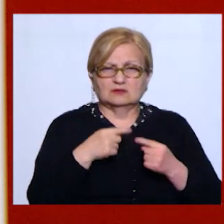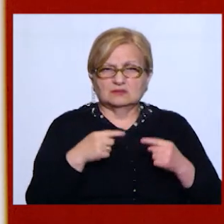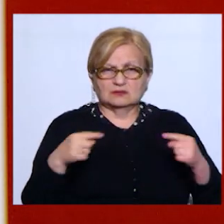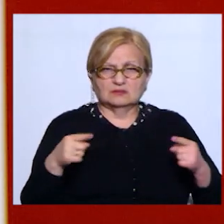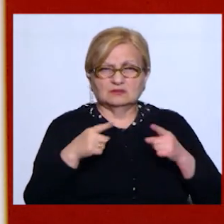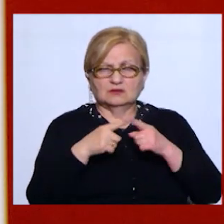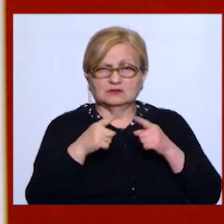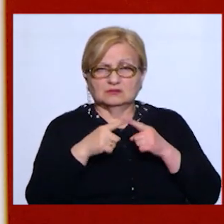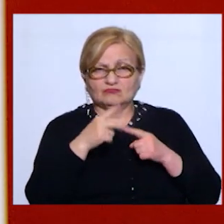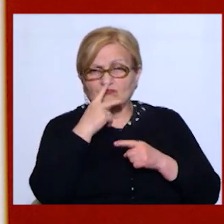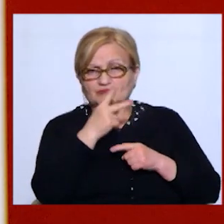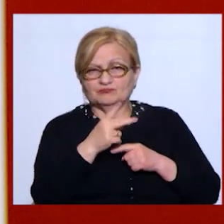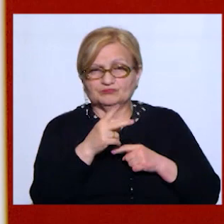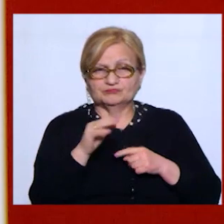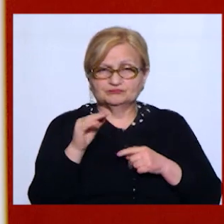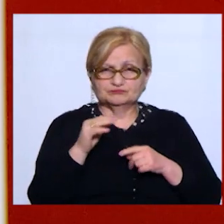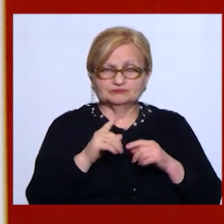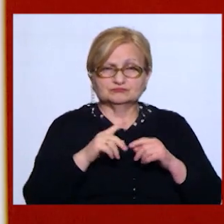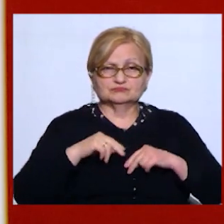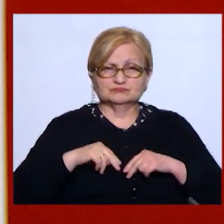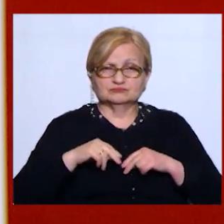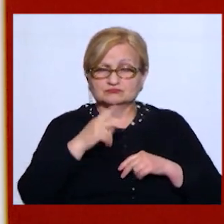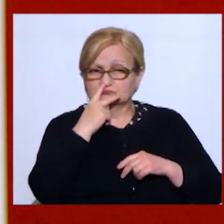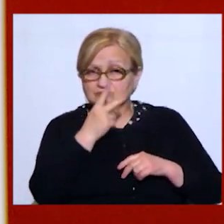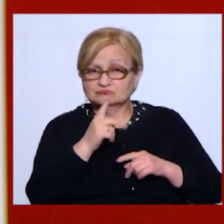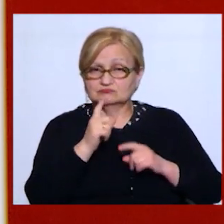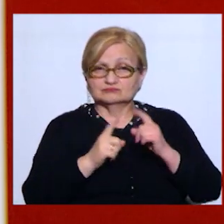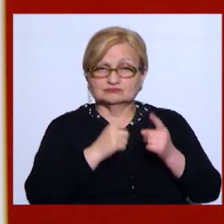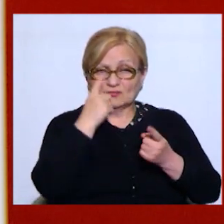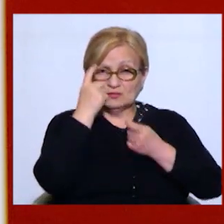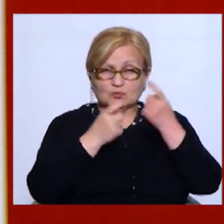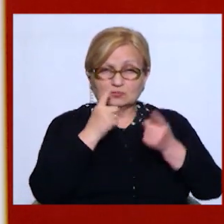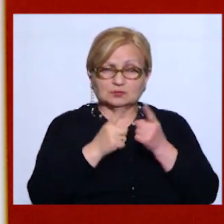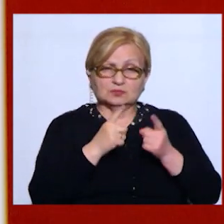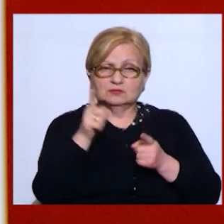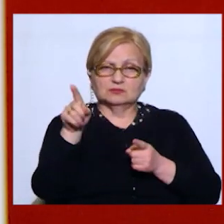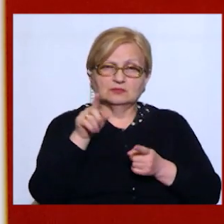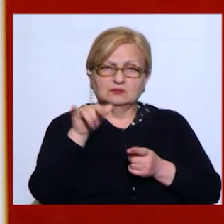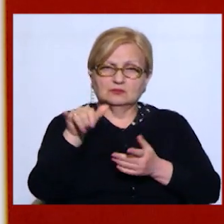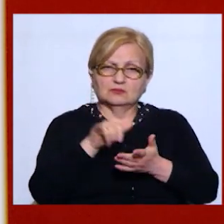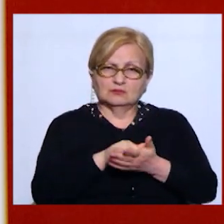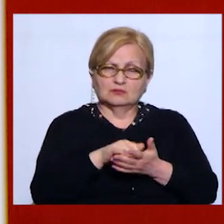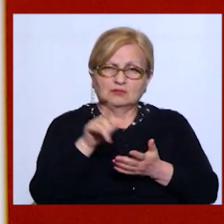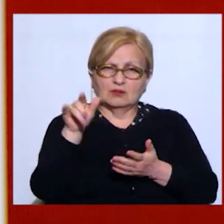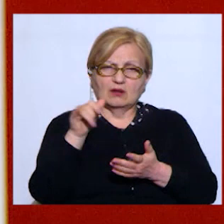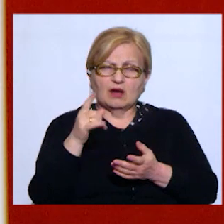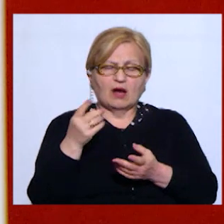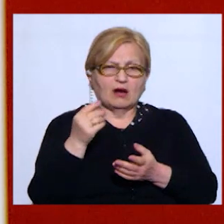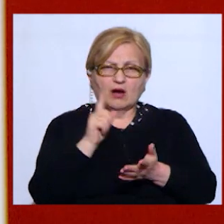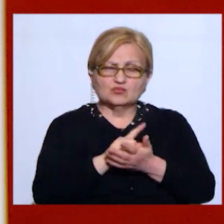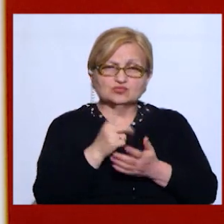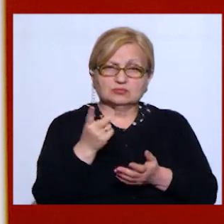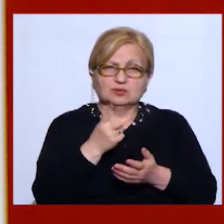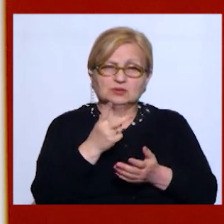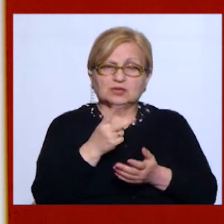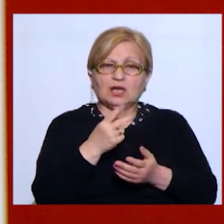კუთხით აღქმა ხდება და ფიზიკოსები იწყებენ დამუშავებას ინფორმაციისას, მათ აუცილებლად ჭირდებათ მათემატიკიდან გარკვეული